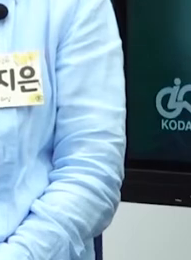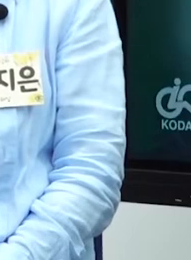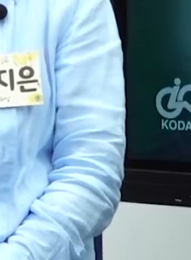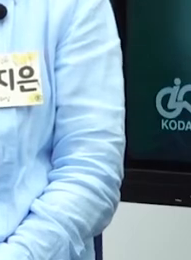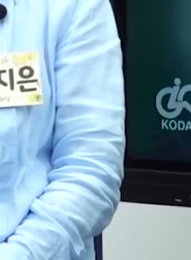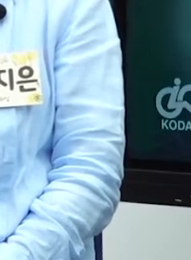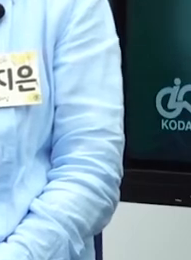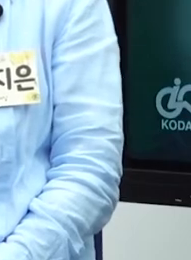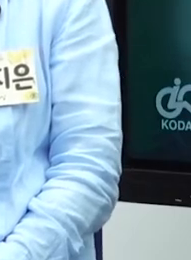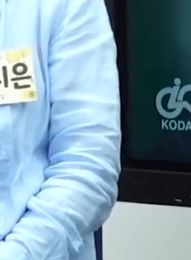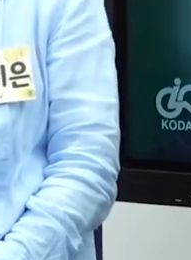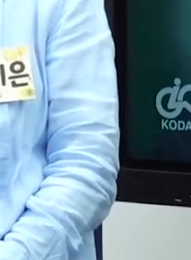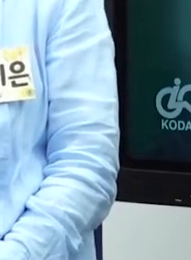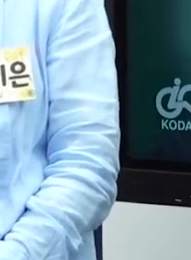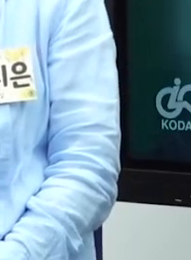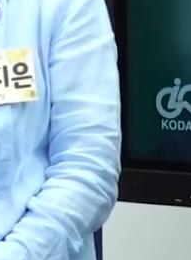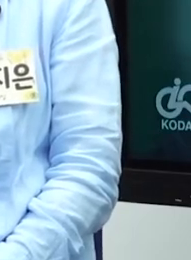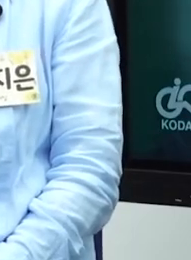주변